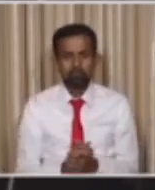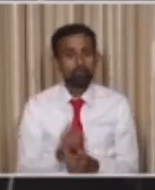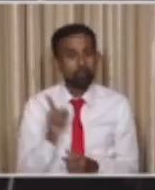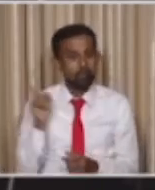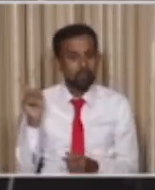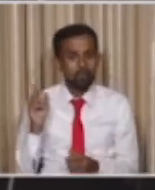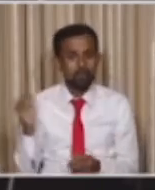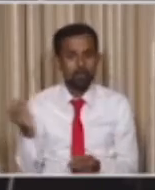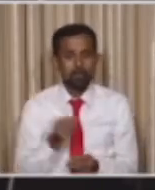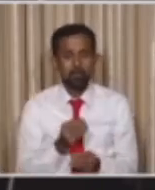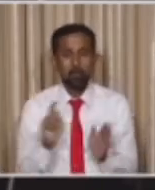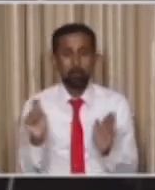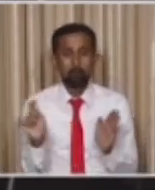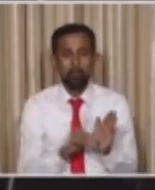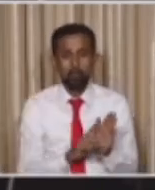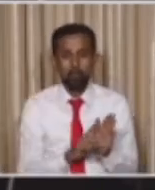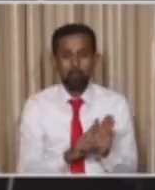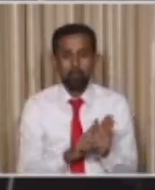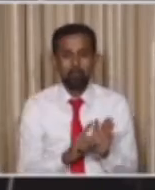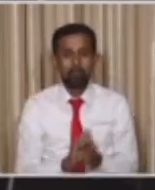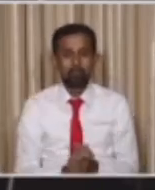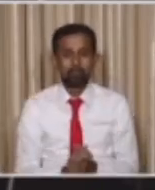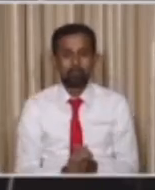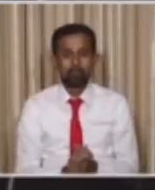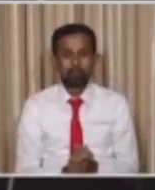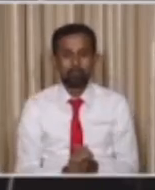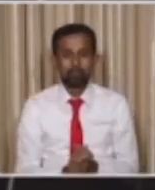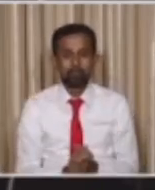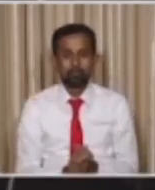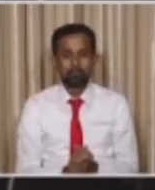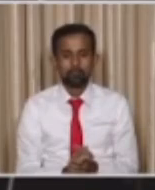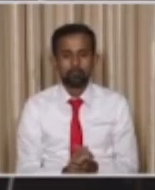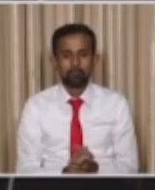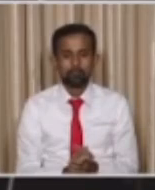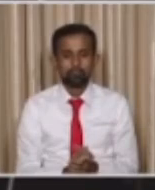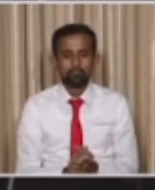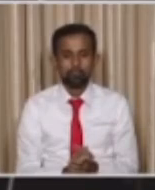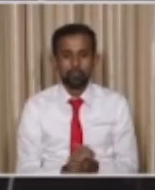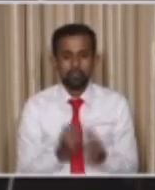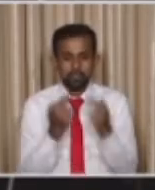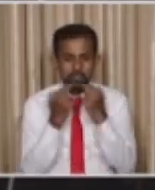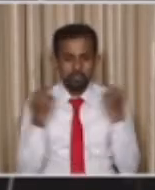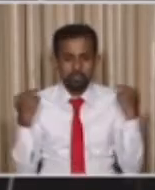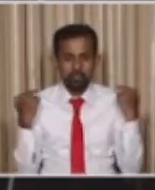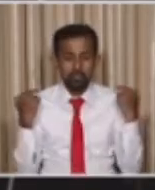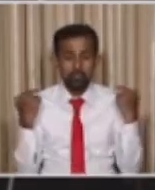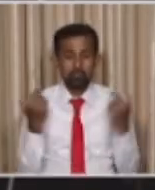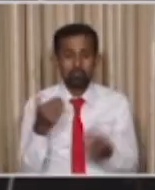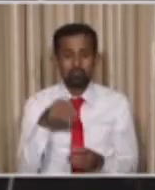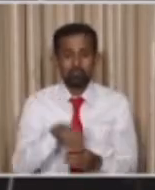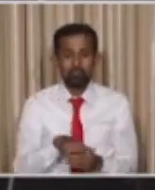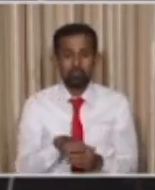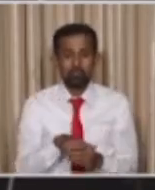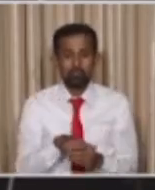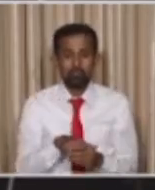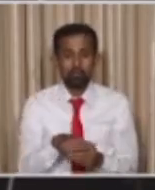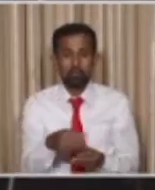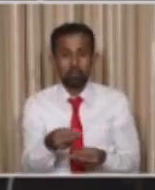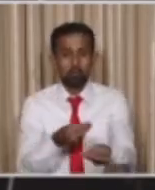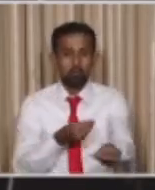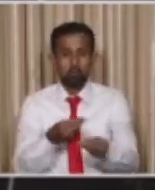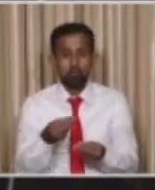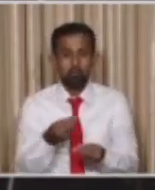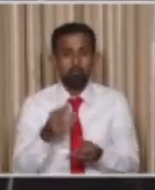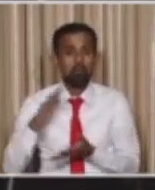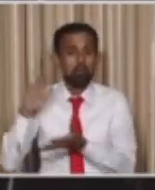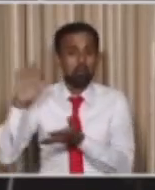ඒකෙන් ලැබෙන ආදායම දැන් අපි ගත්තොතින් මේ රේගුව හරහා ගොඩක් වෙලාවට කෙරෙන්නේ අන්තර් හොමාරු සහ ආනයන